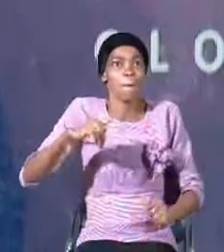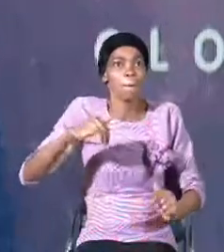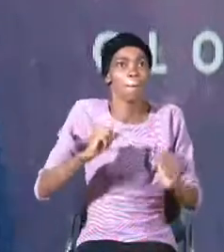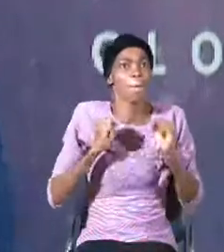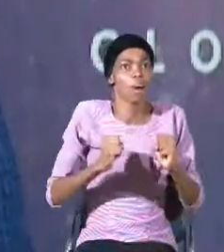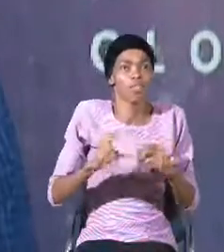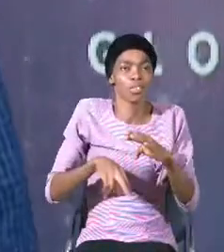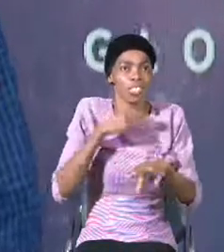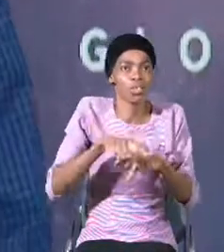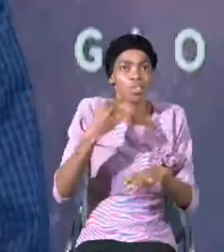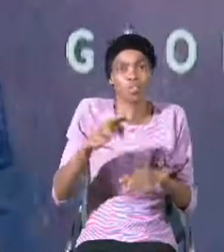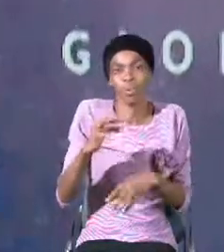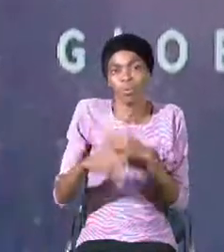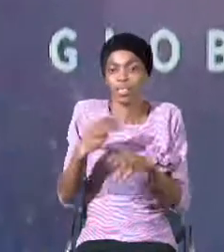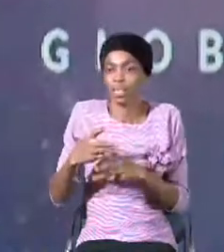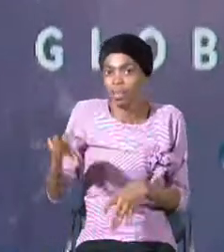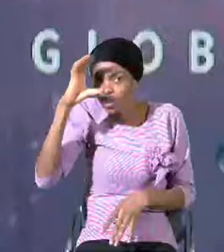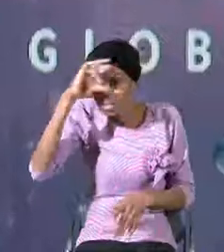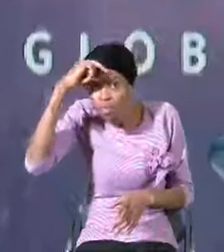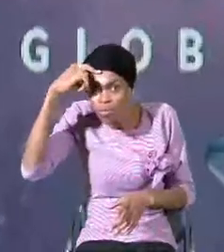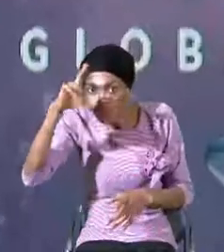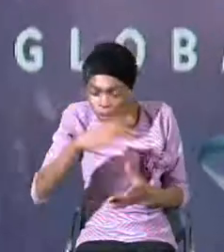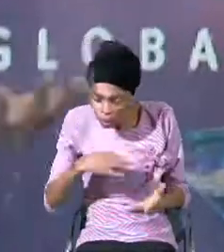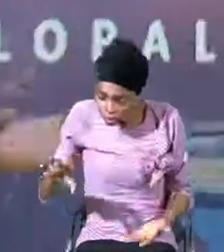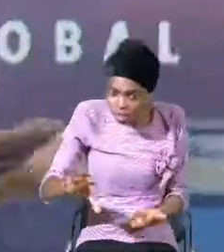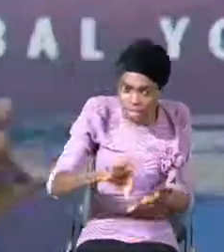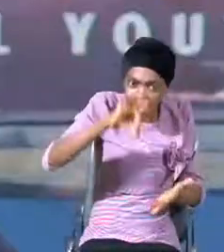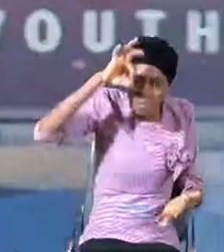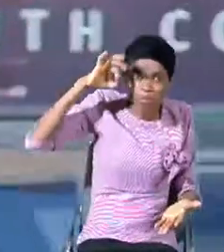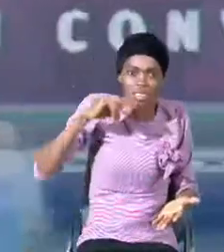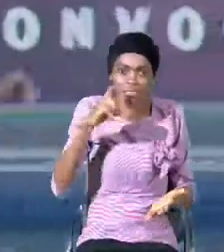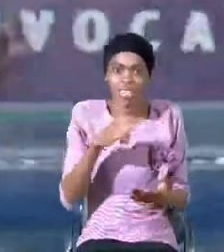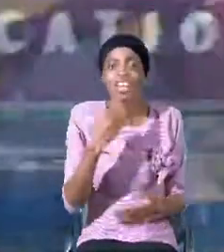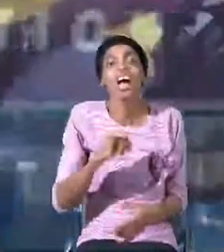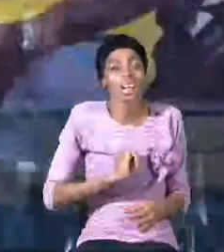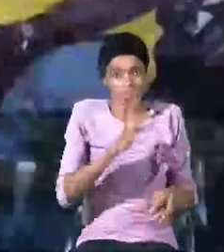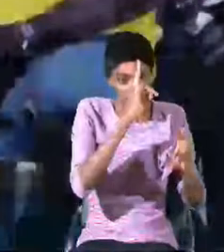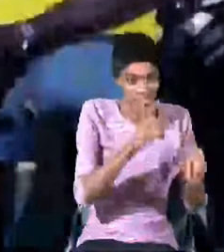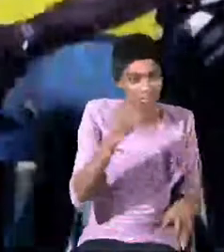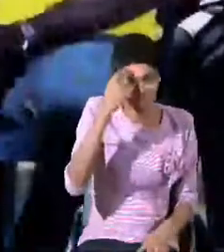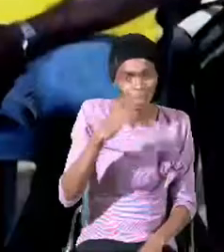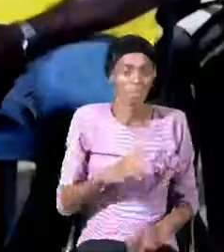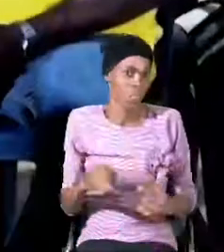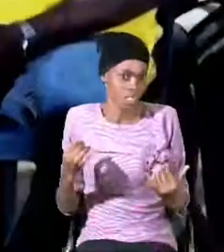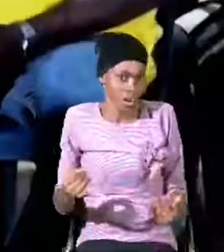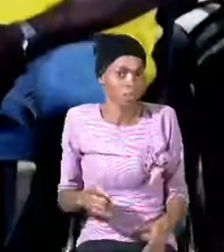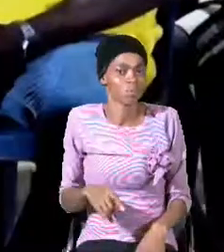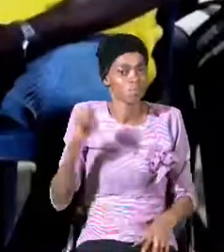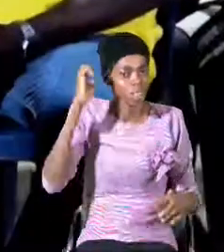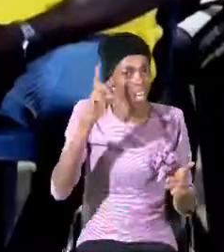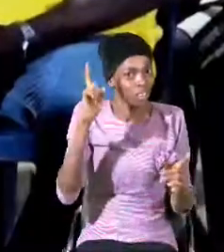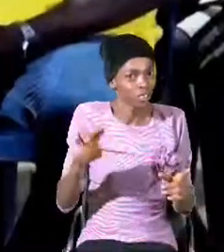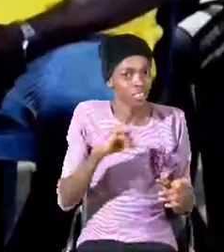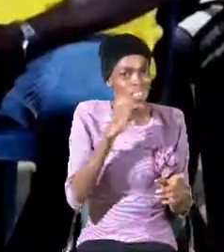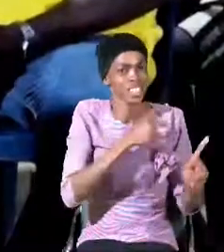Alors, le plus puissant du monde t'envoie chercher et dit, je vais t'honorer. Il veut te glorifier. Dieu, le roi des